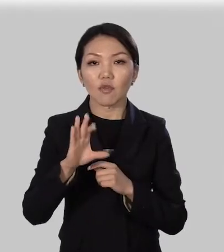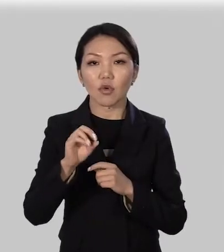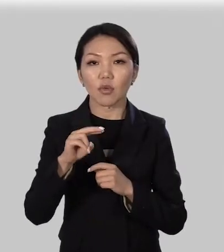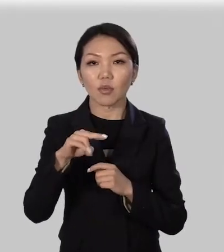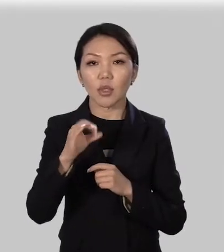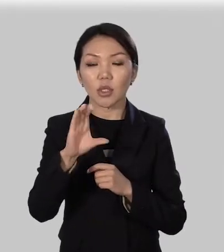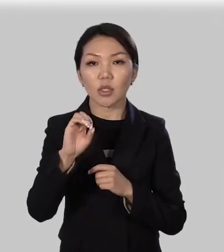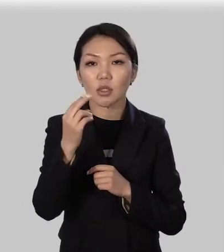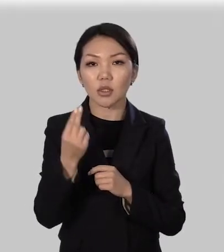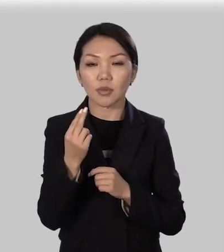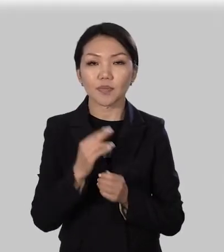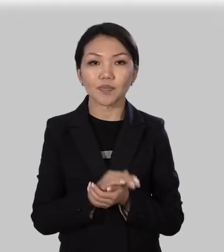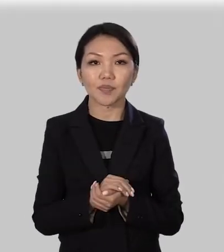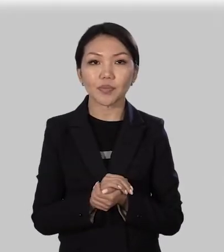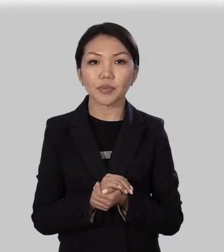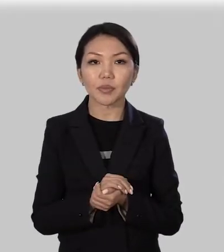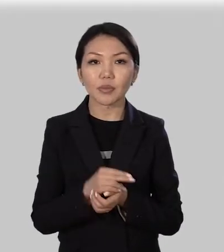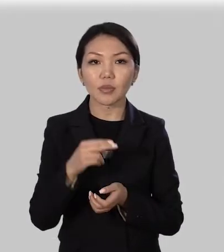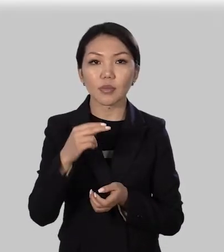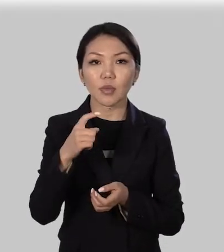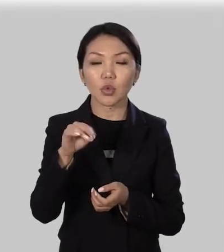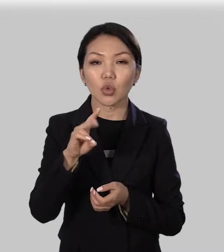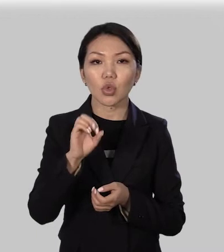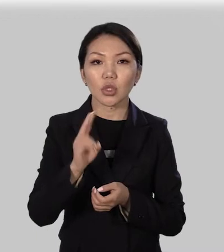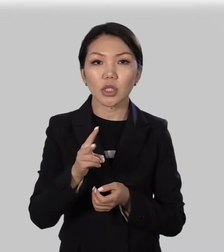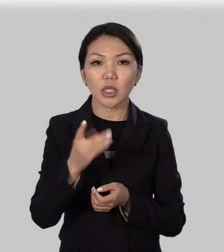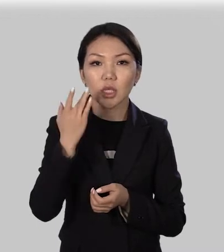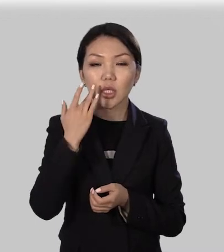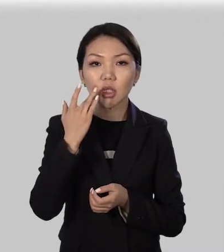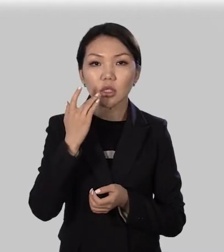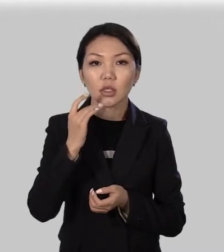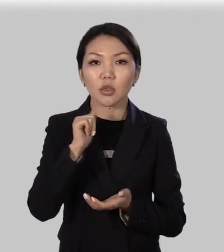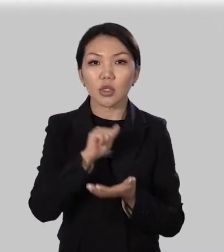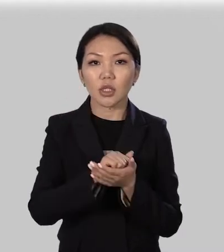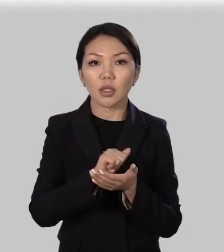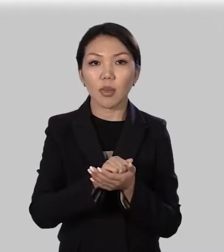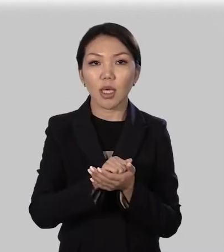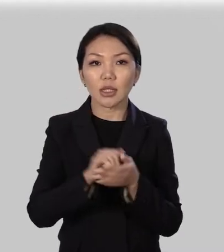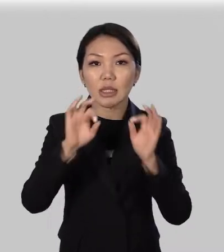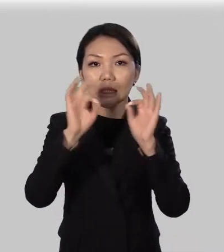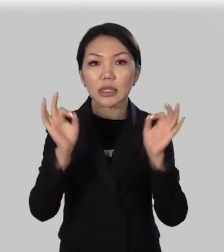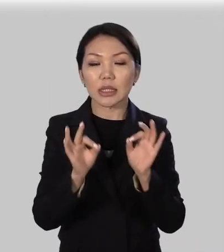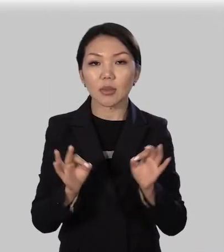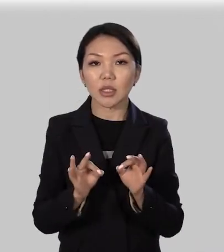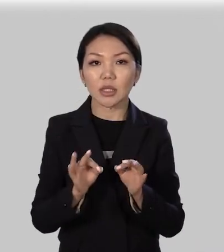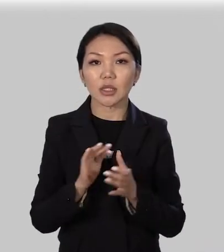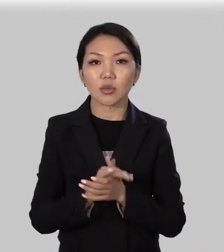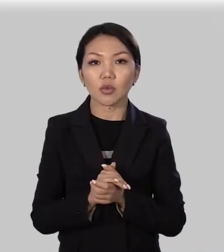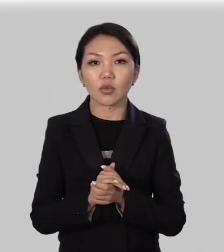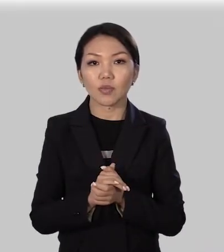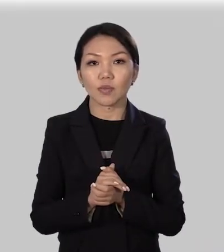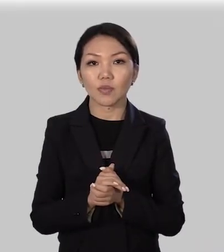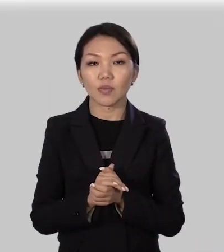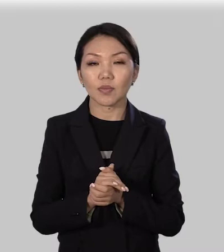Лексическое значение. Художник – человек, занимающийся изобразительным искусством, в более широком смысле –